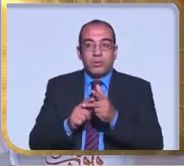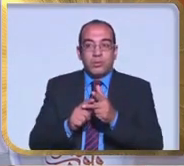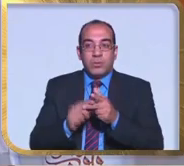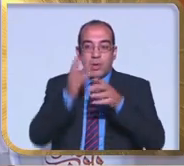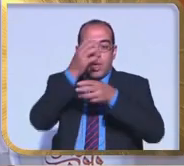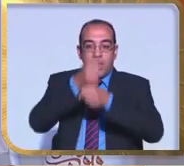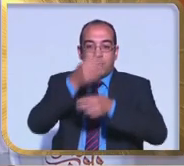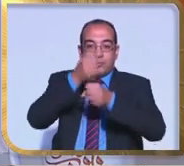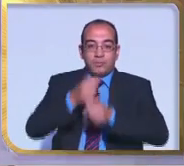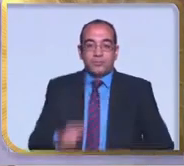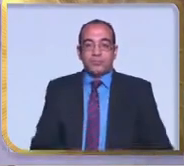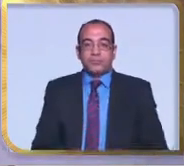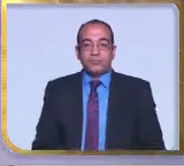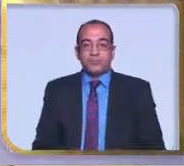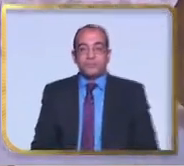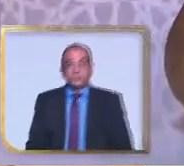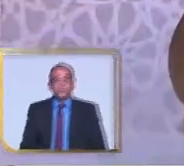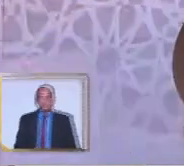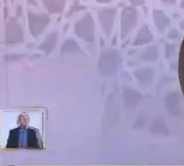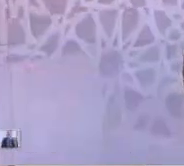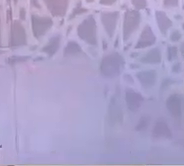اللهم آمين.